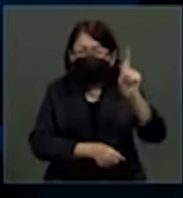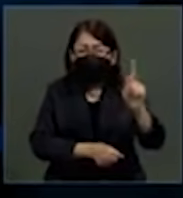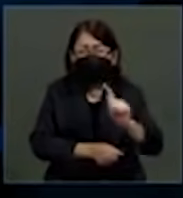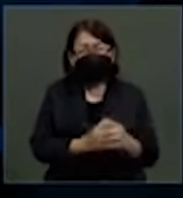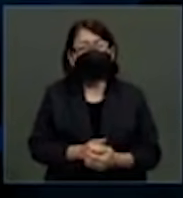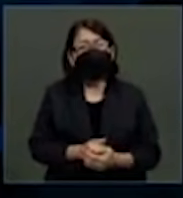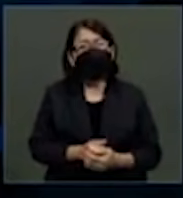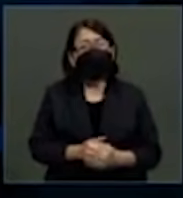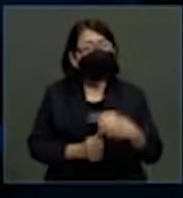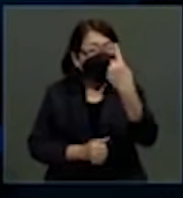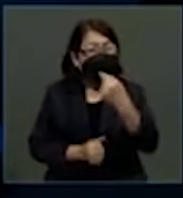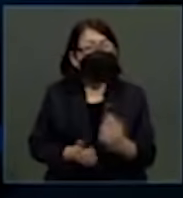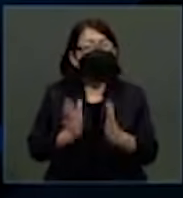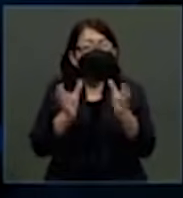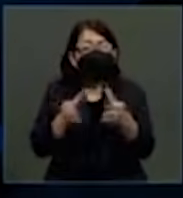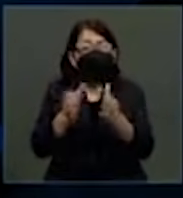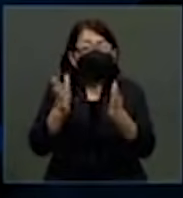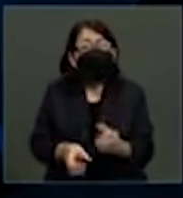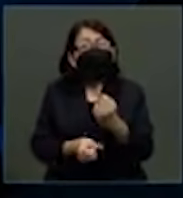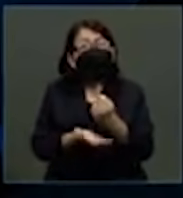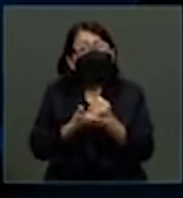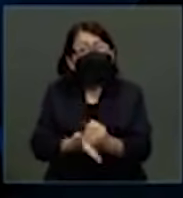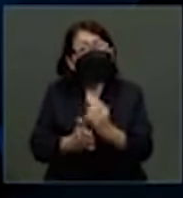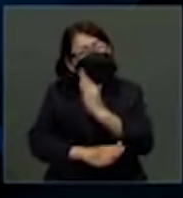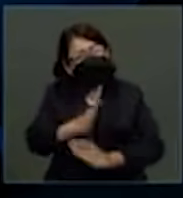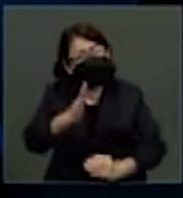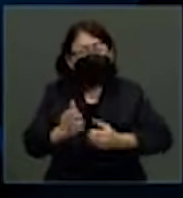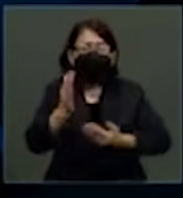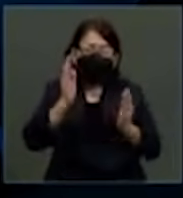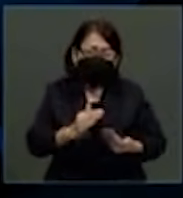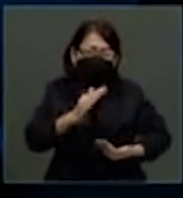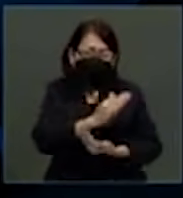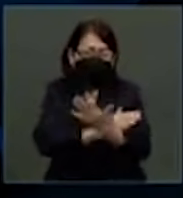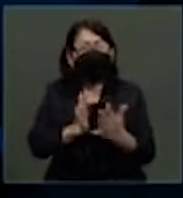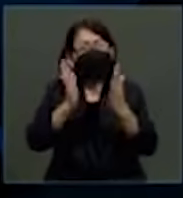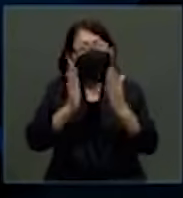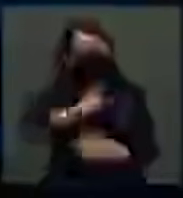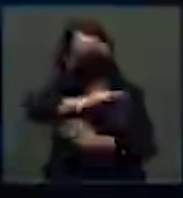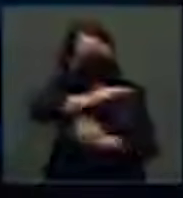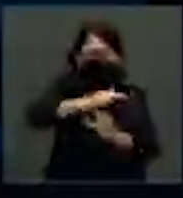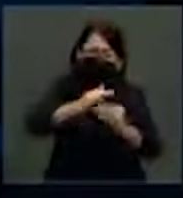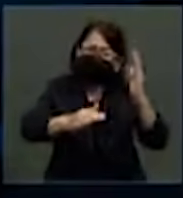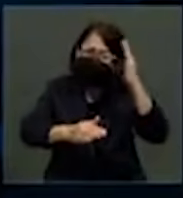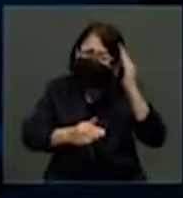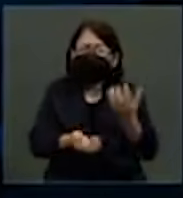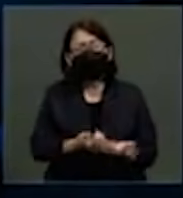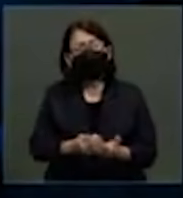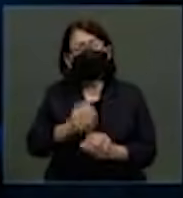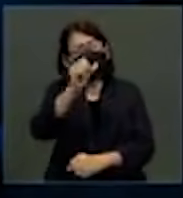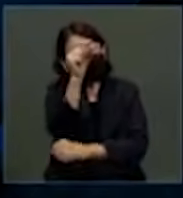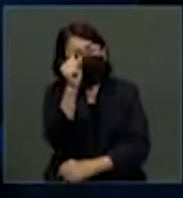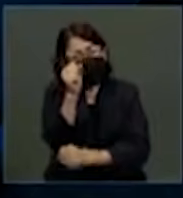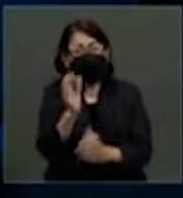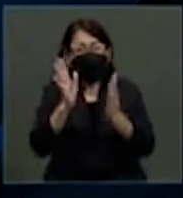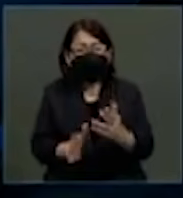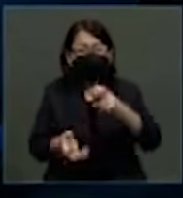การให้บริการหรืออำนวยประโยชน์หรือความสะดวกแก่ประชาชนได้แก่ผู้ให้ความช่วยเหลือกลุ่มเปราะบ